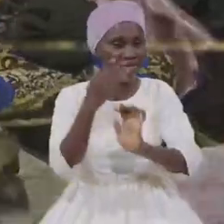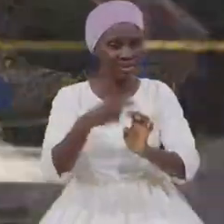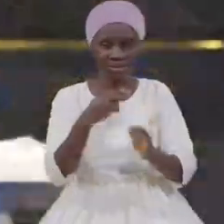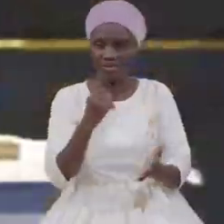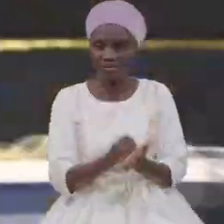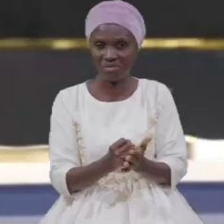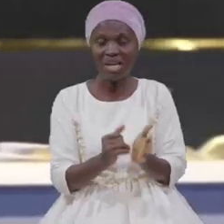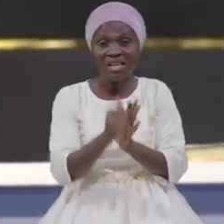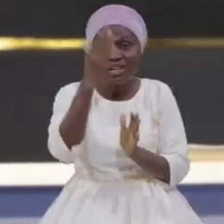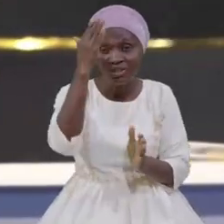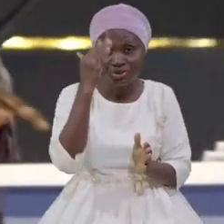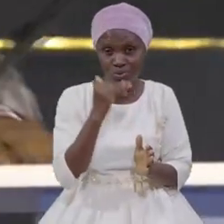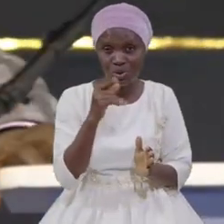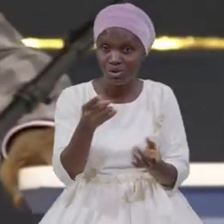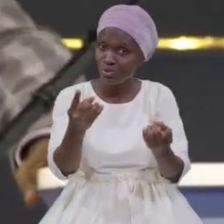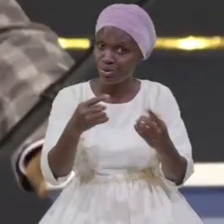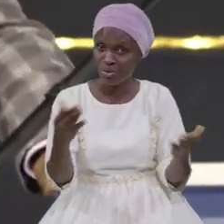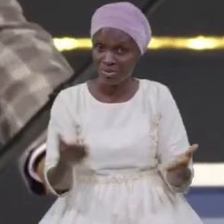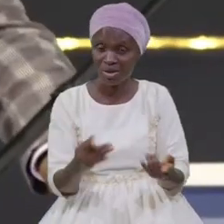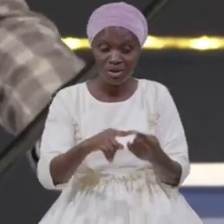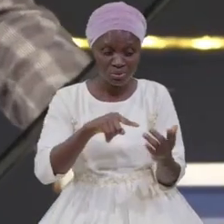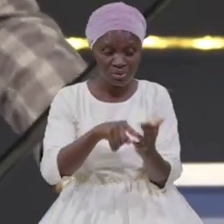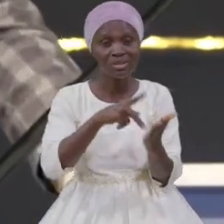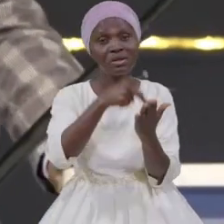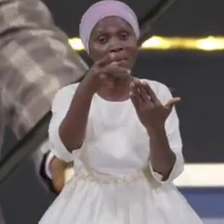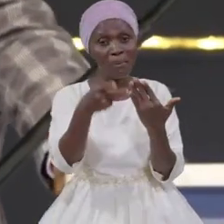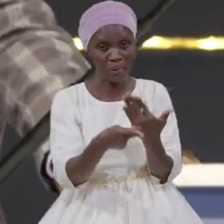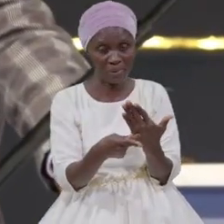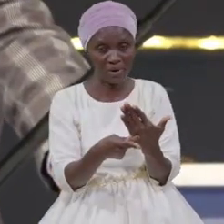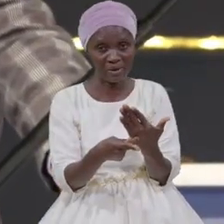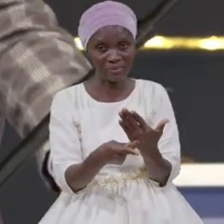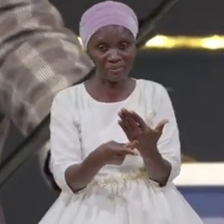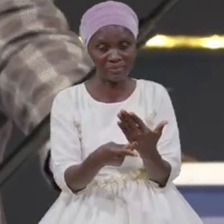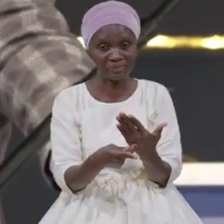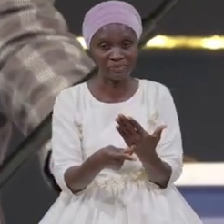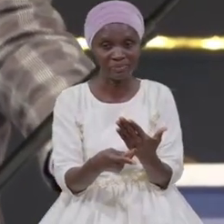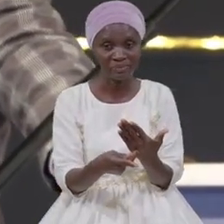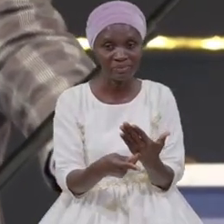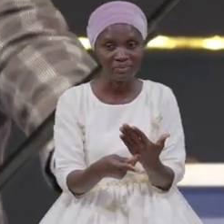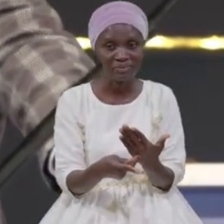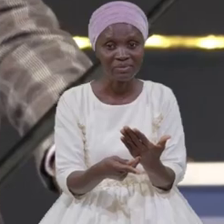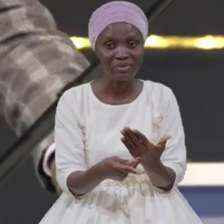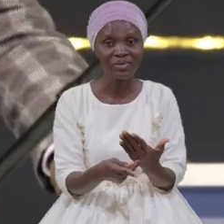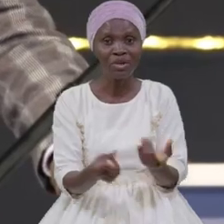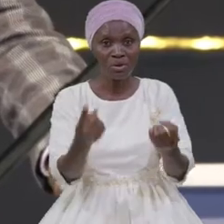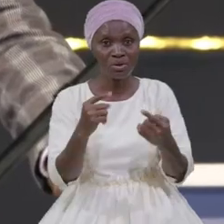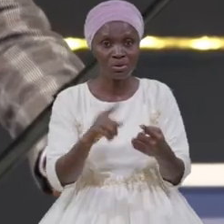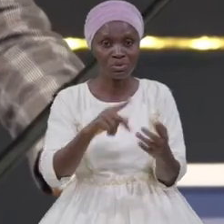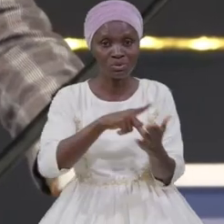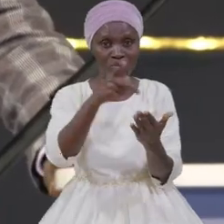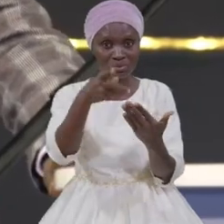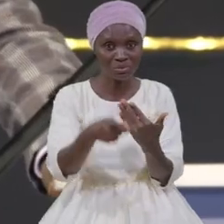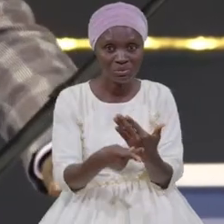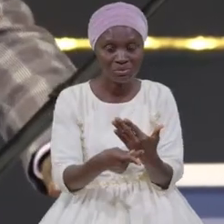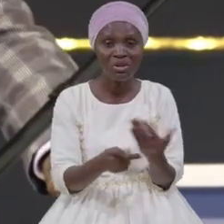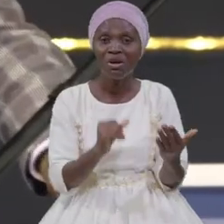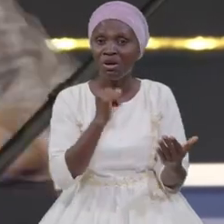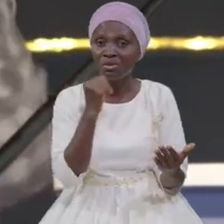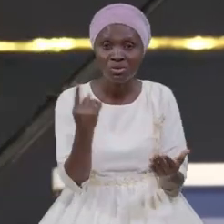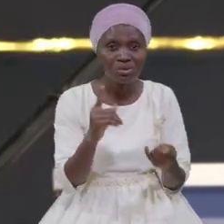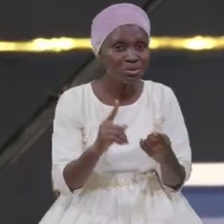pourquoi nous organisons les croisades. Nous n'organisons pas les croisades pour que ton corps soit seulement